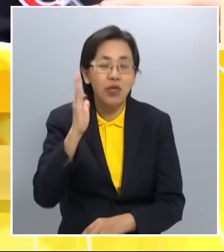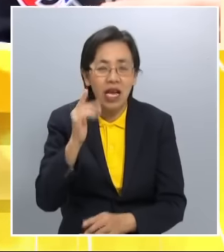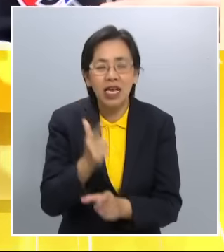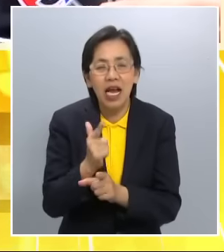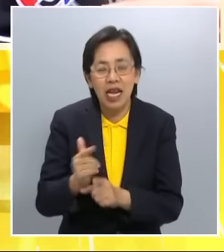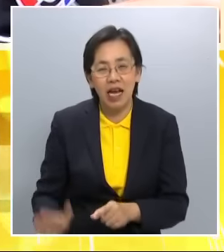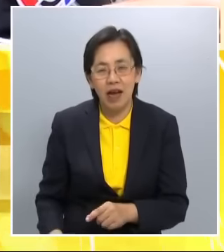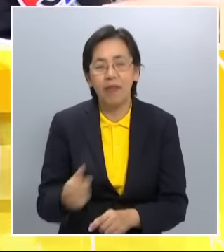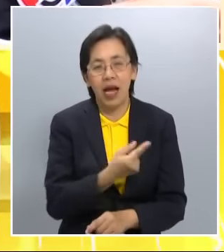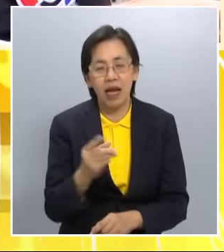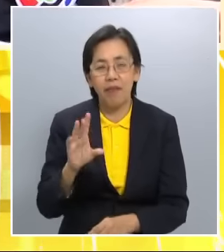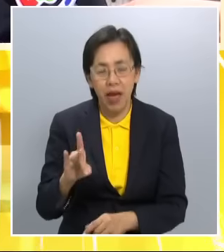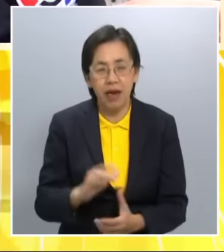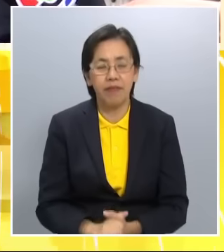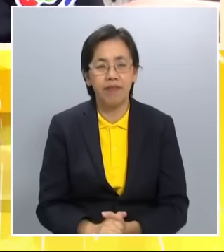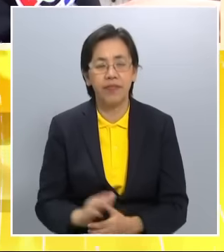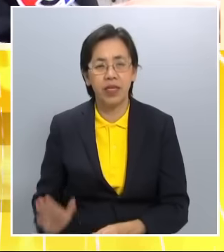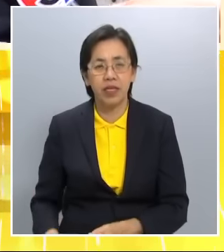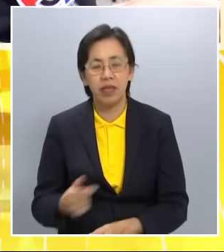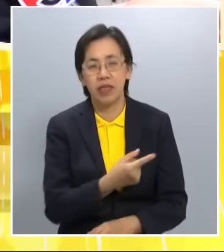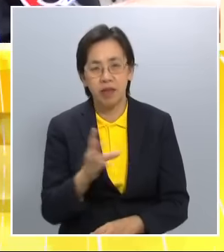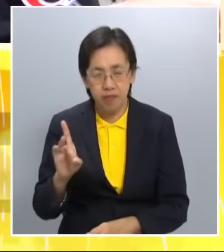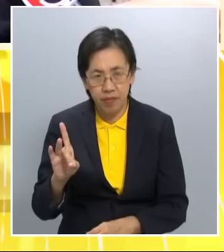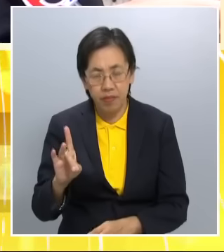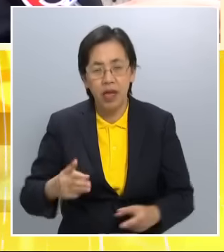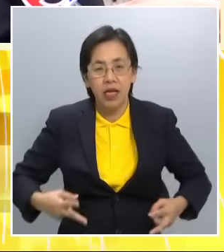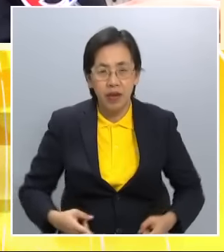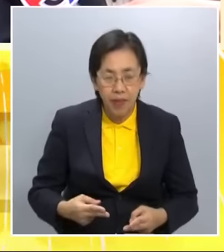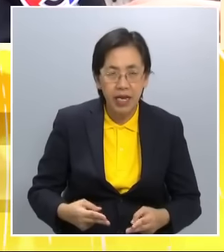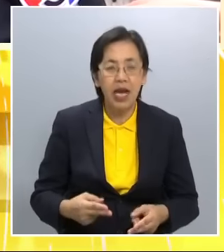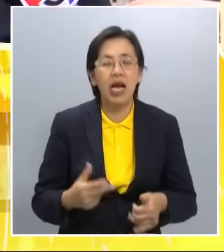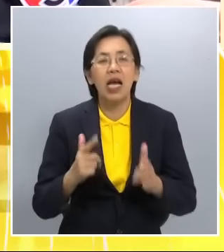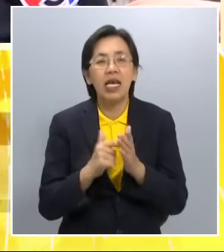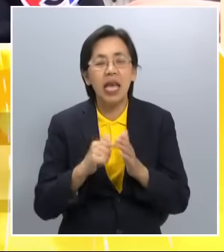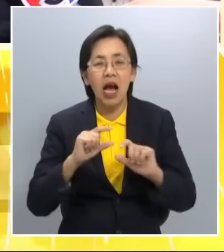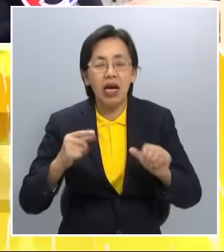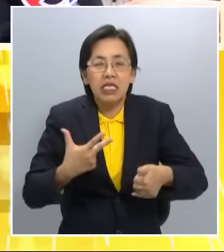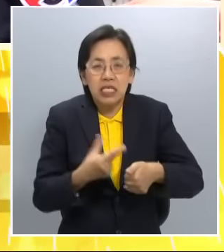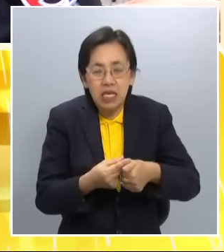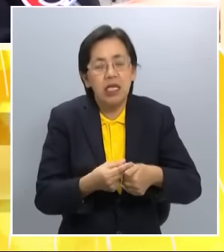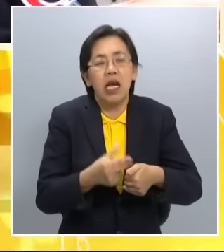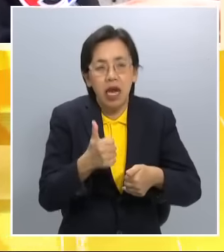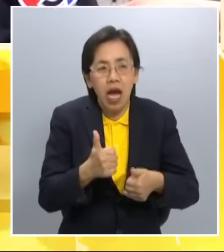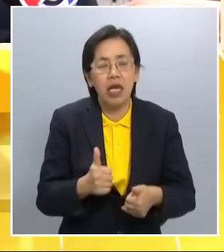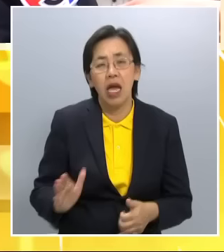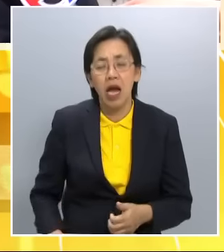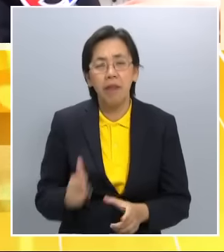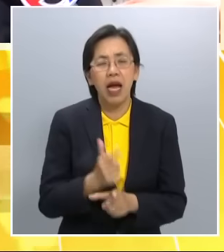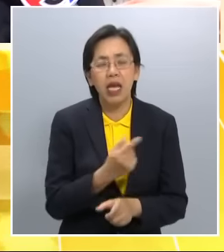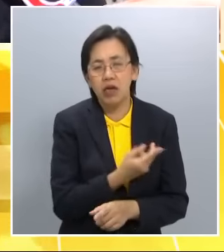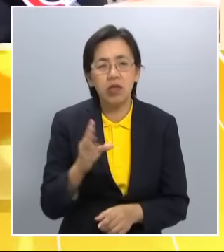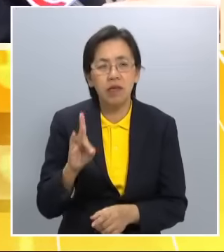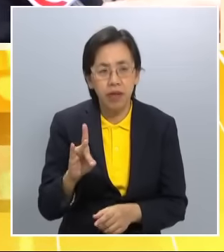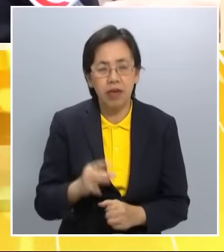ตัว8ตัวนี้เราทำหมันทำวัคซีนรักษาสุขภาพเรียบร้อยแล้วจะให้คุณลุงเลี้ยงแค่8ตัวนี้จนจบ